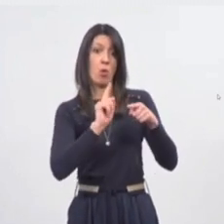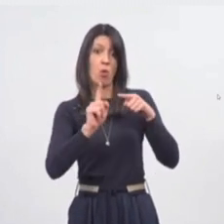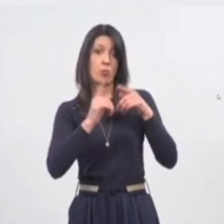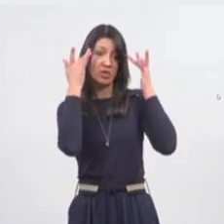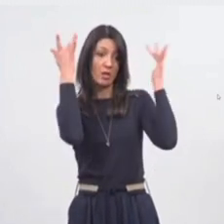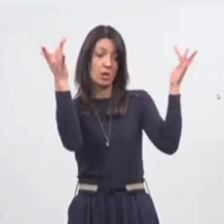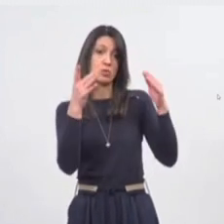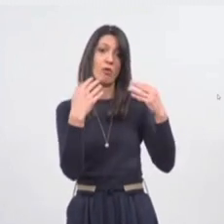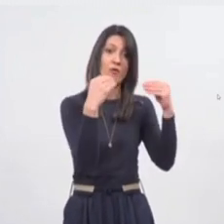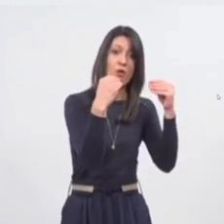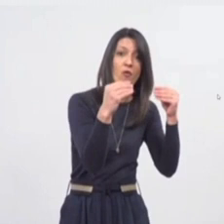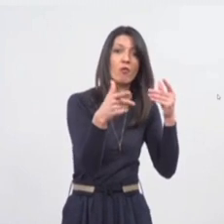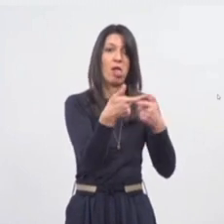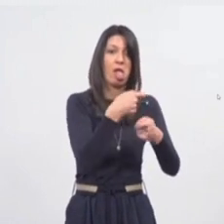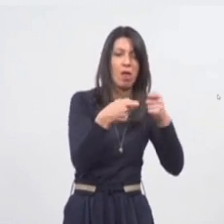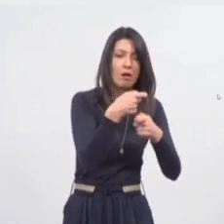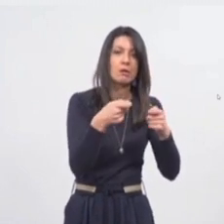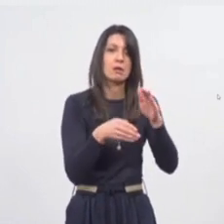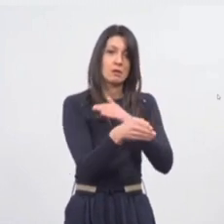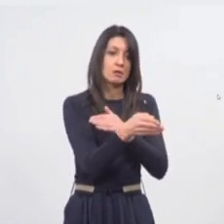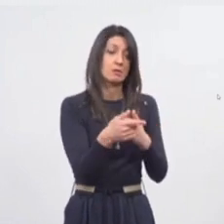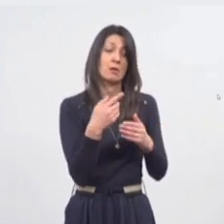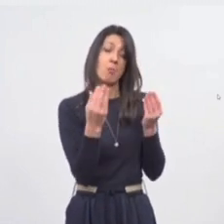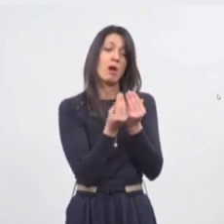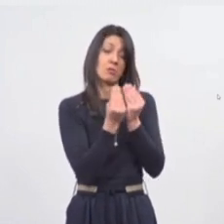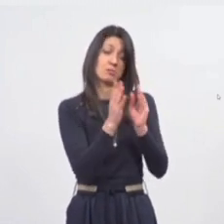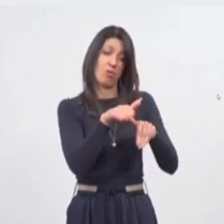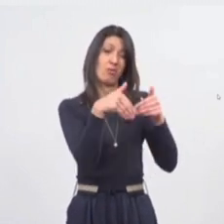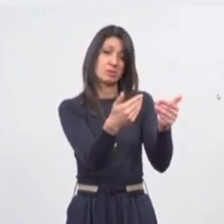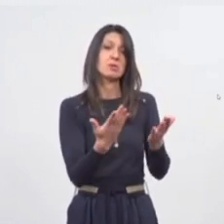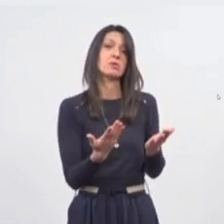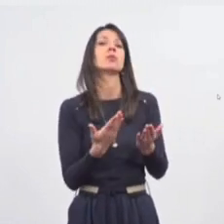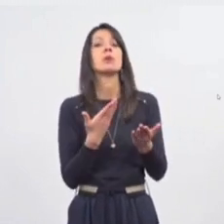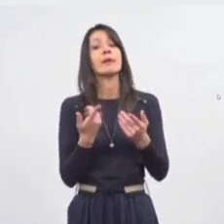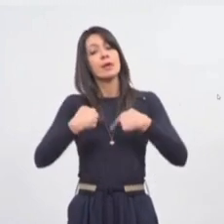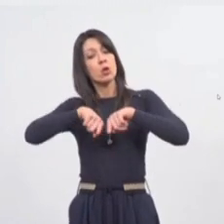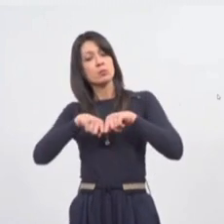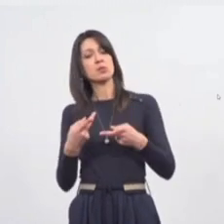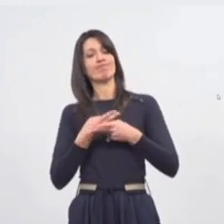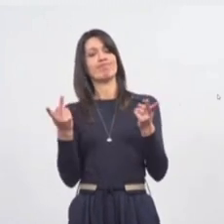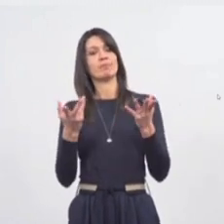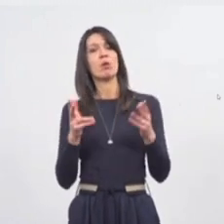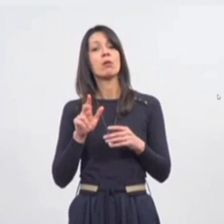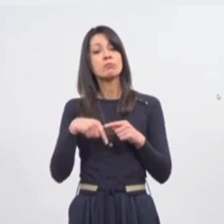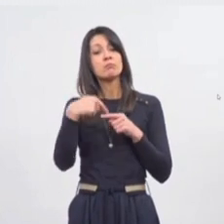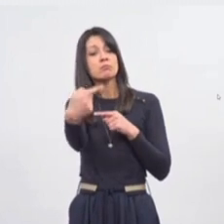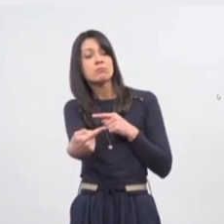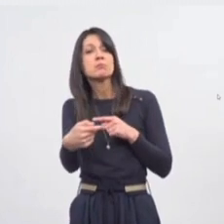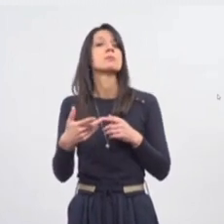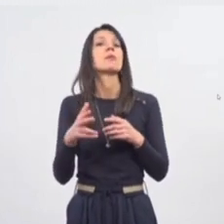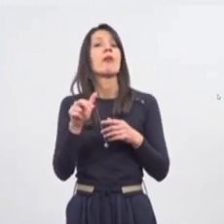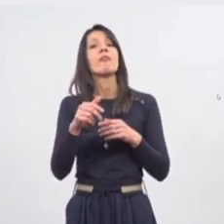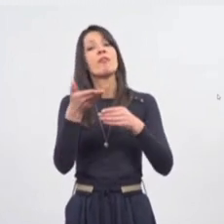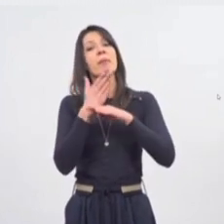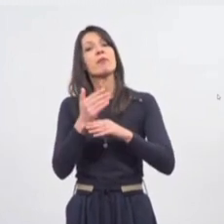trop malheureusement, toujours un sujet d'actualité et la Commission a annoncé qu'elle présenterait d'ici quelques mois un plan d'action